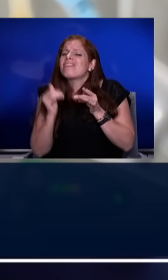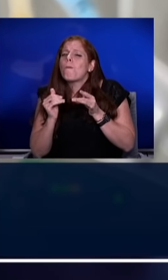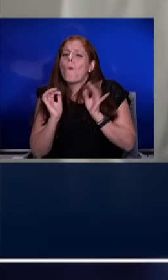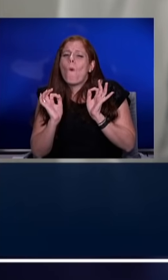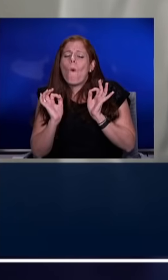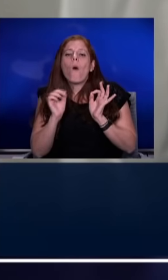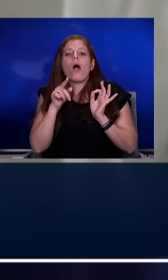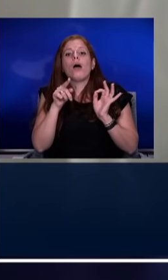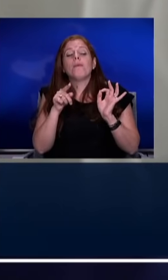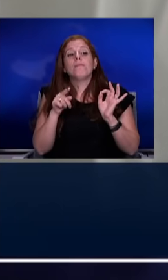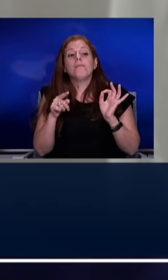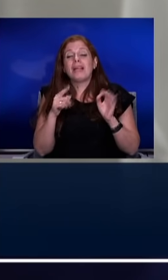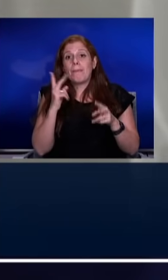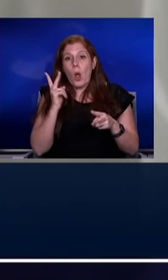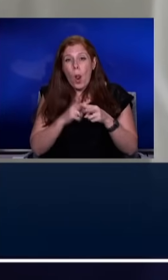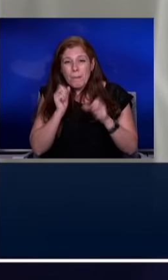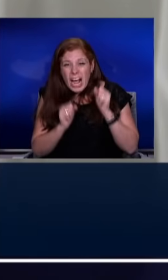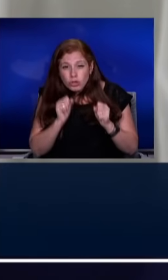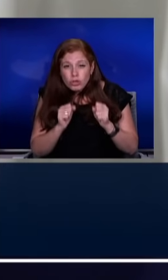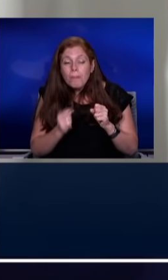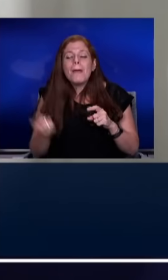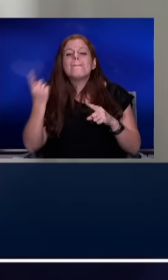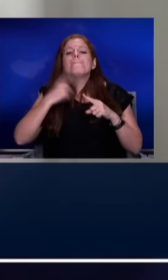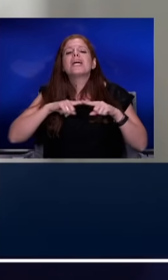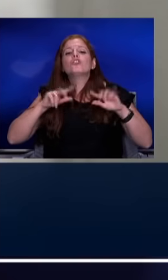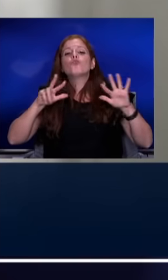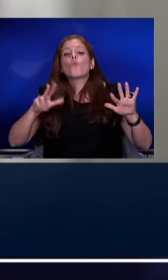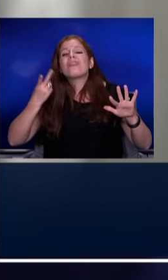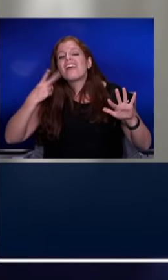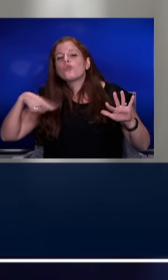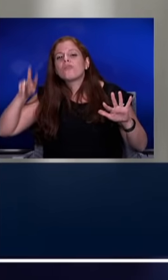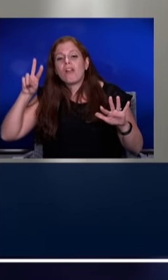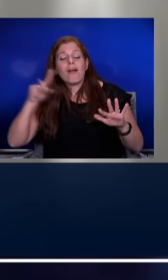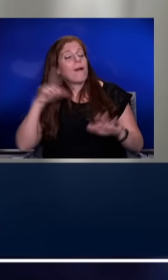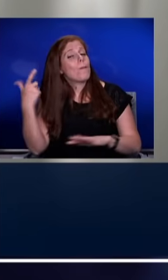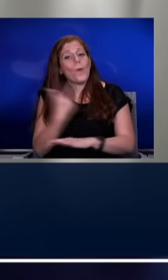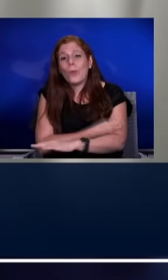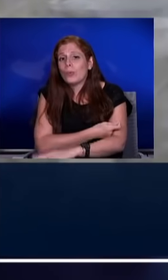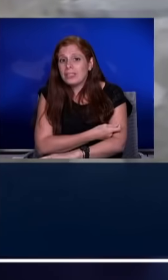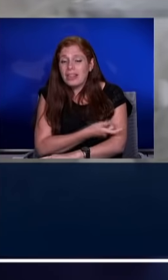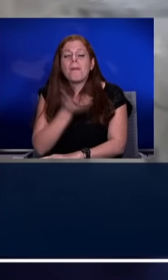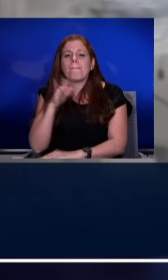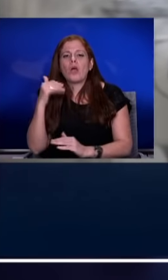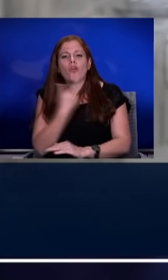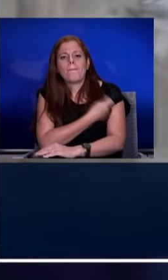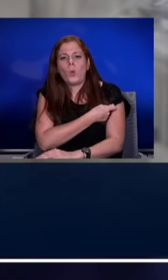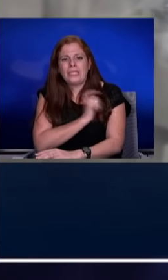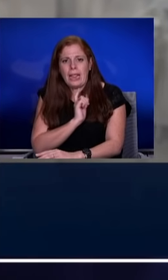בנגזרת החולים הקשים והקריטיים, פי 8 יותר הם לא מחוסנים ממחוסנים.